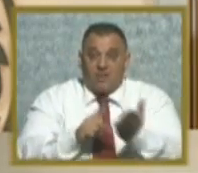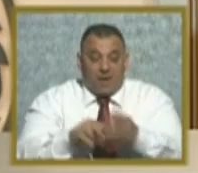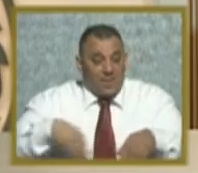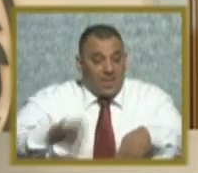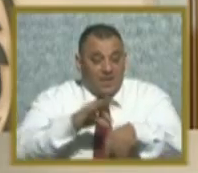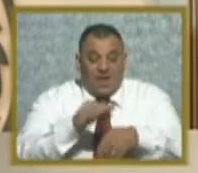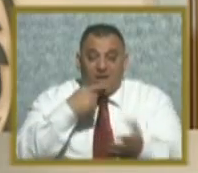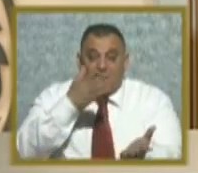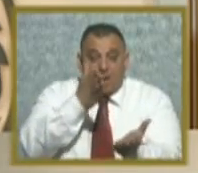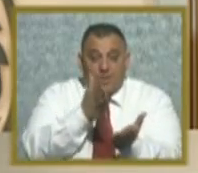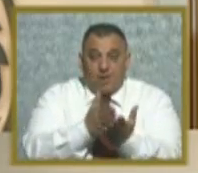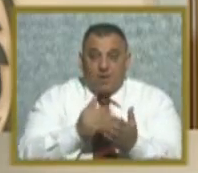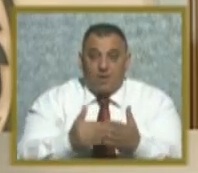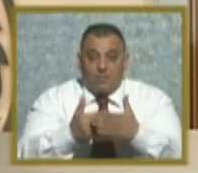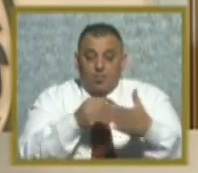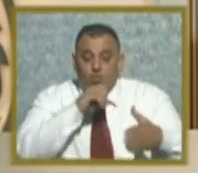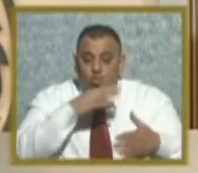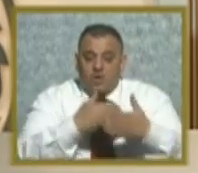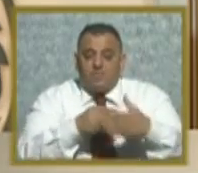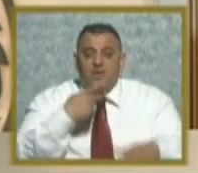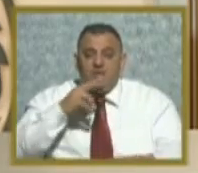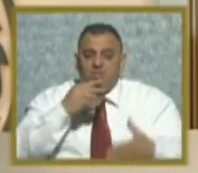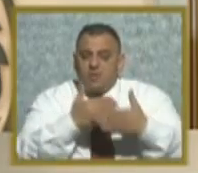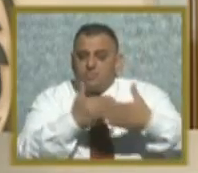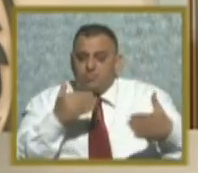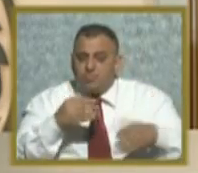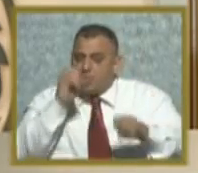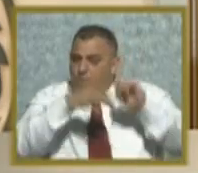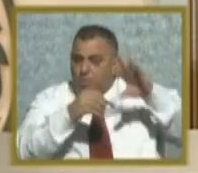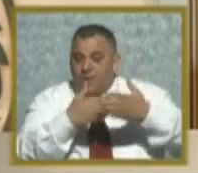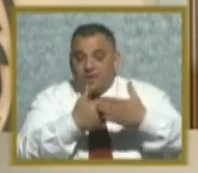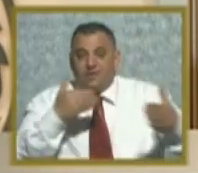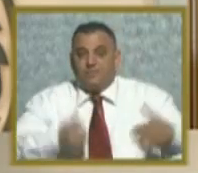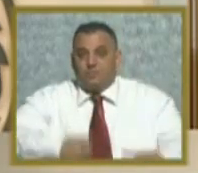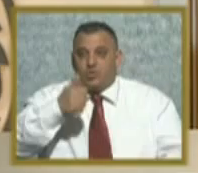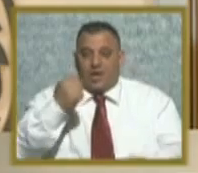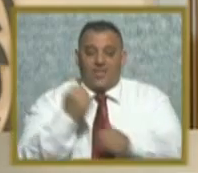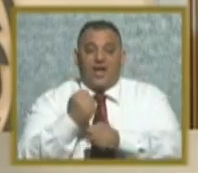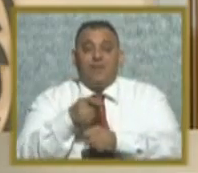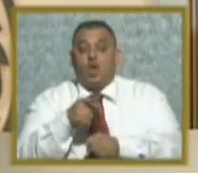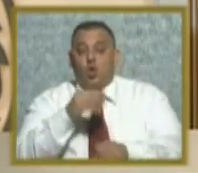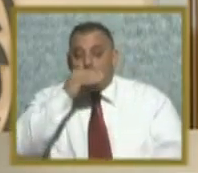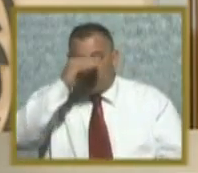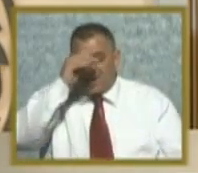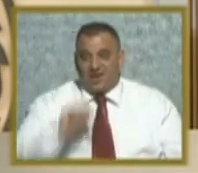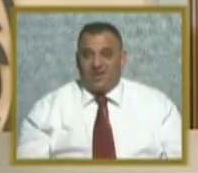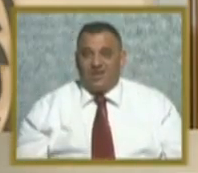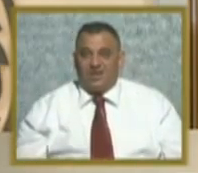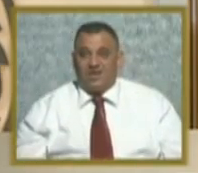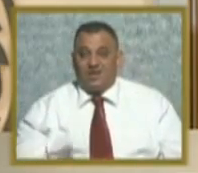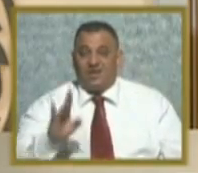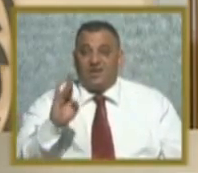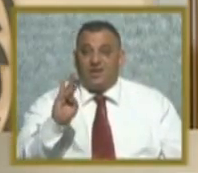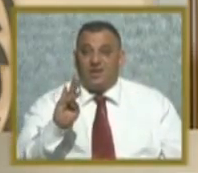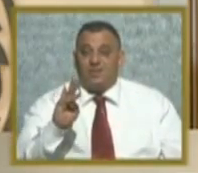الناس، البعد عن الزنا، عن الكذب، عن الغيبة، عن النميمة، هذا هو العمل بالقرآن. أن مثل ما قالت عائشة كان